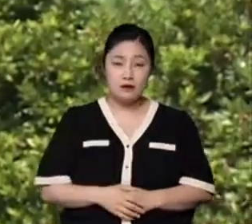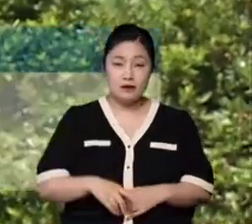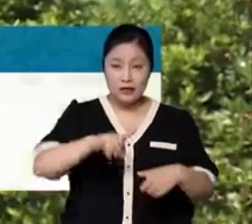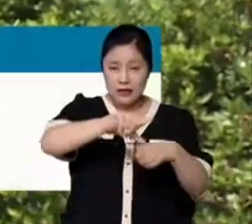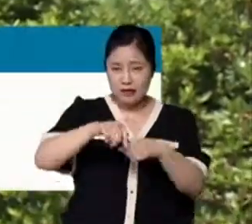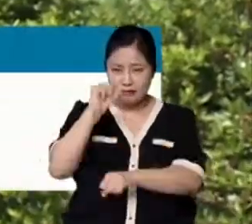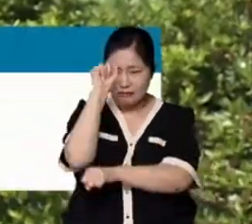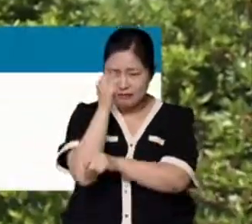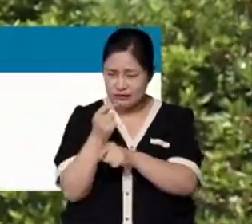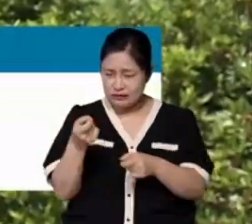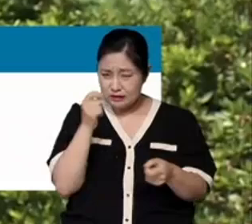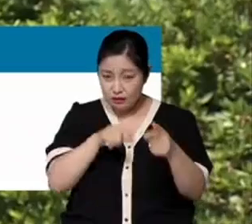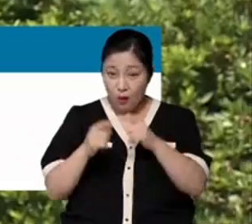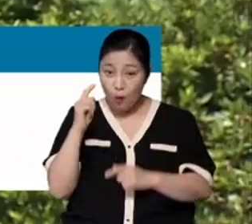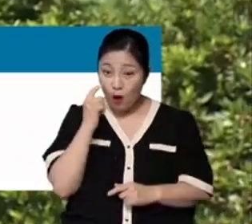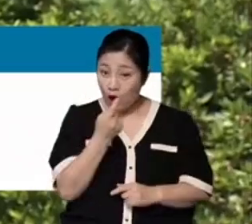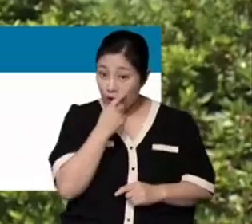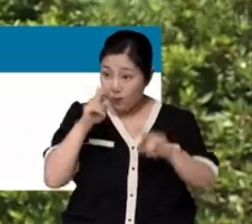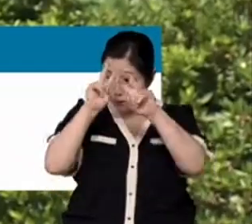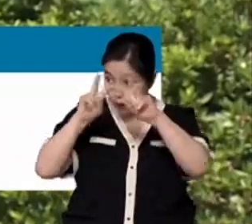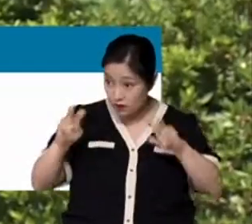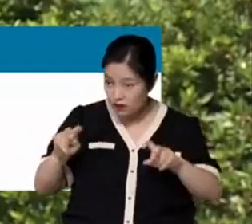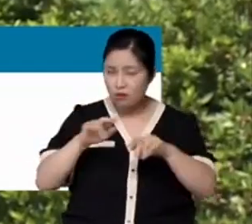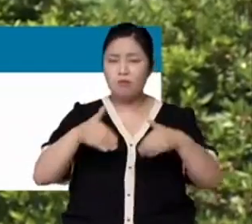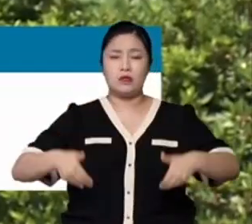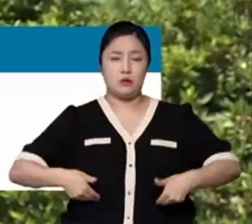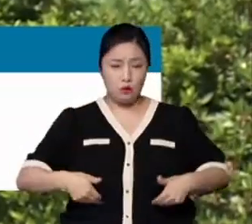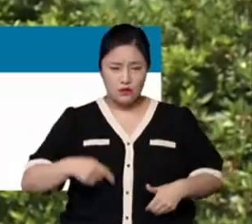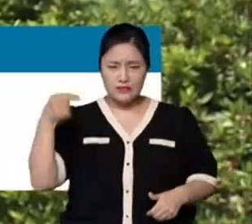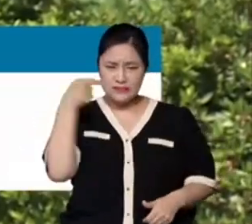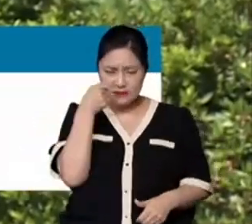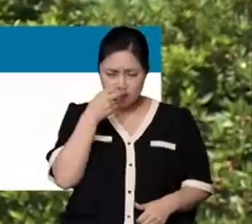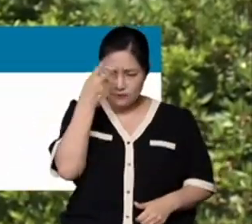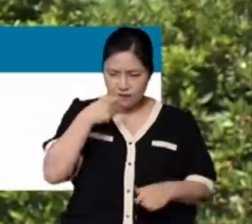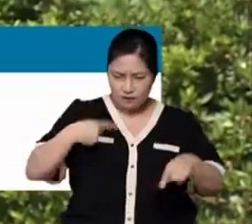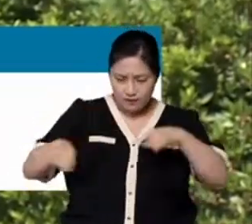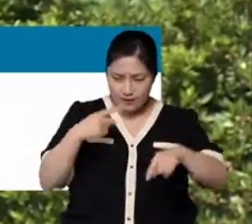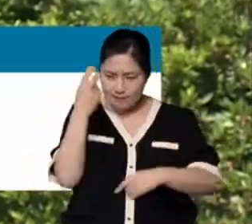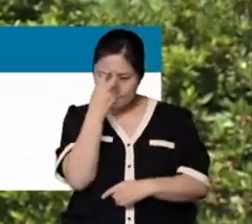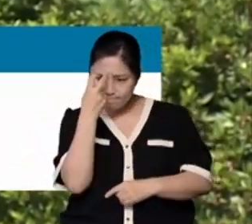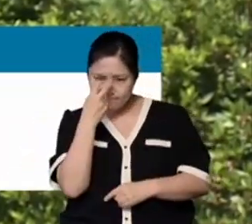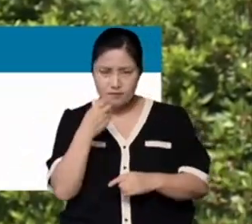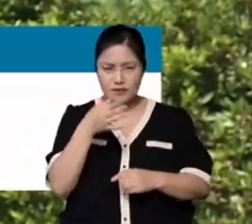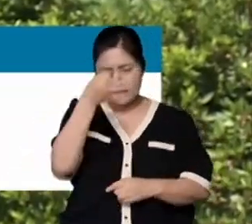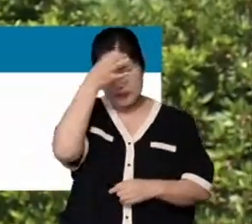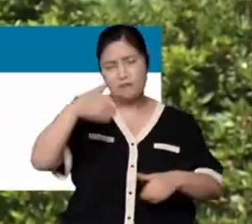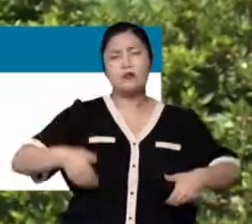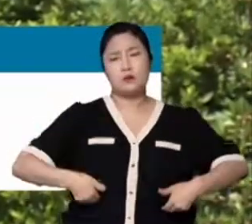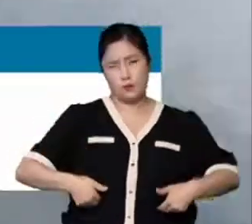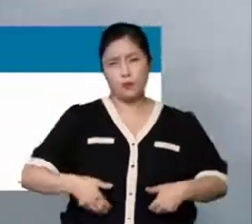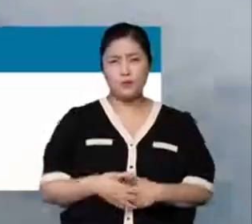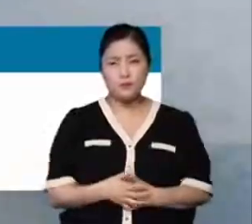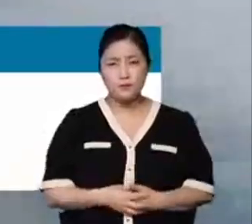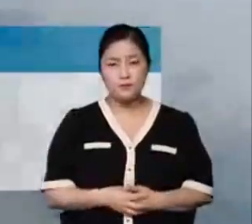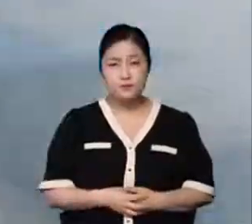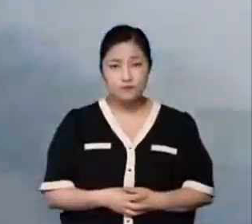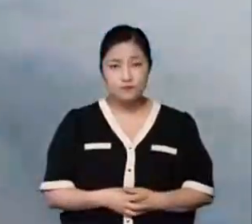오염 생태계도 확인할 수 있는 모니터링이 필요하고 철저한 지도 단속과 감시 기능이 필요해